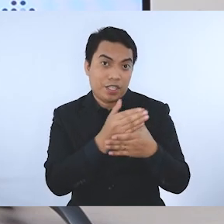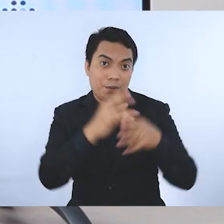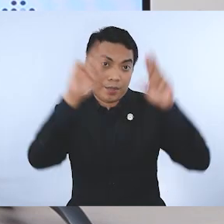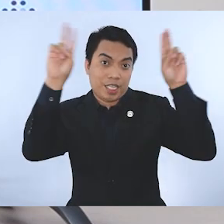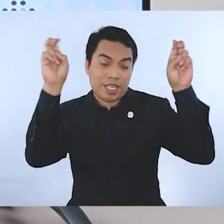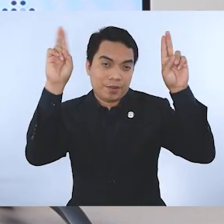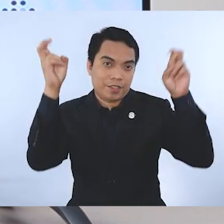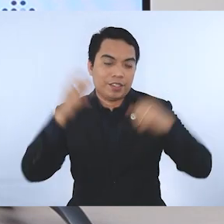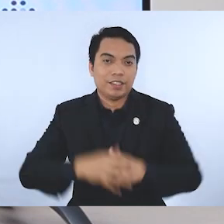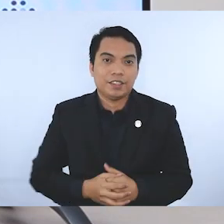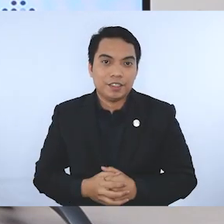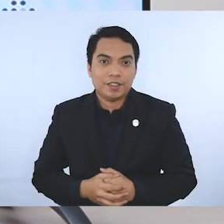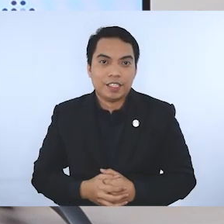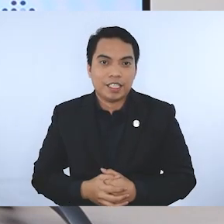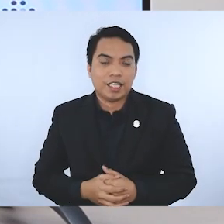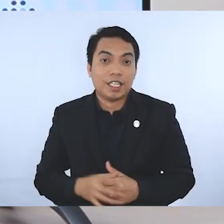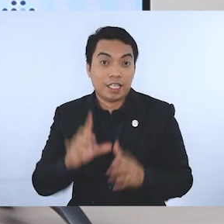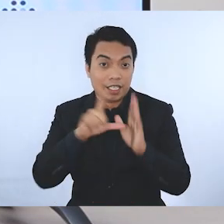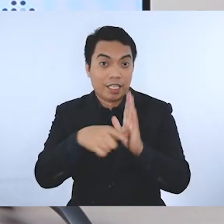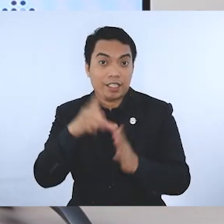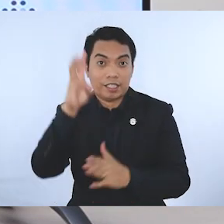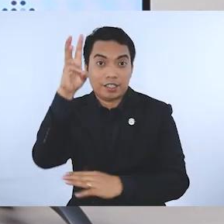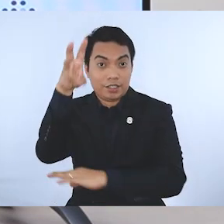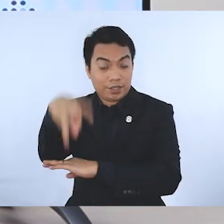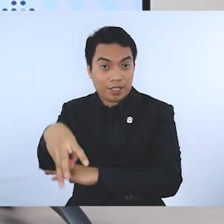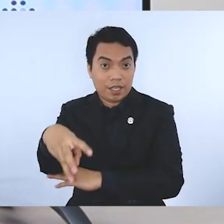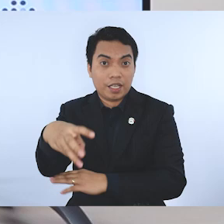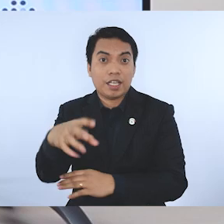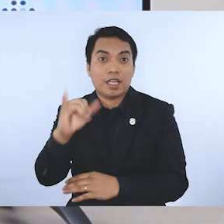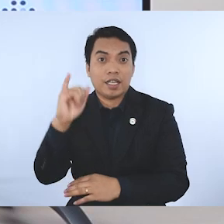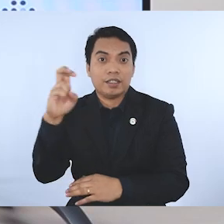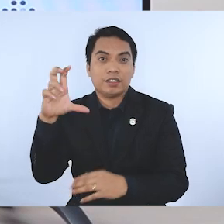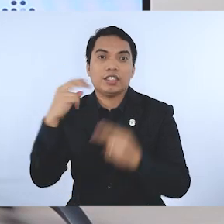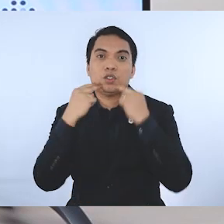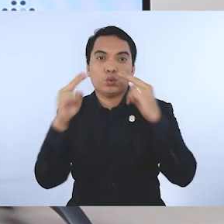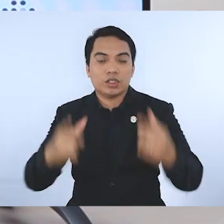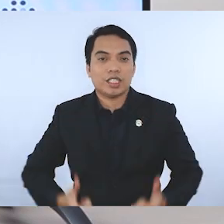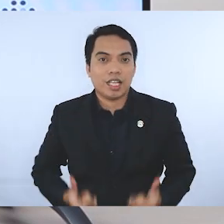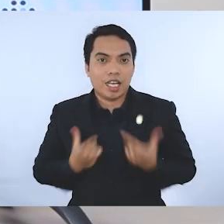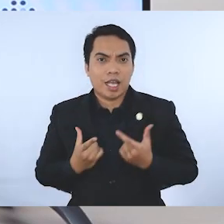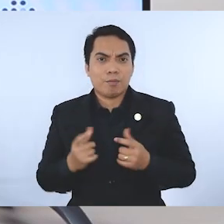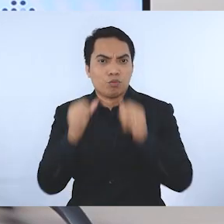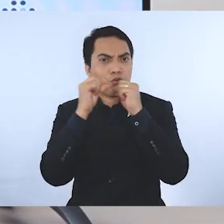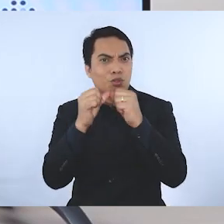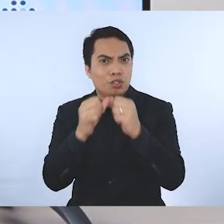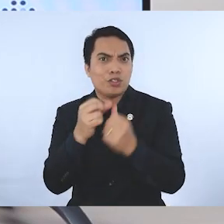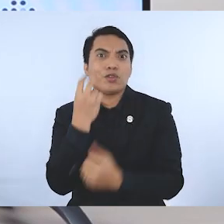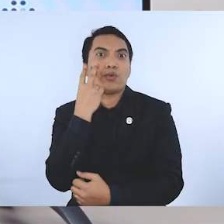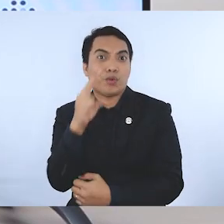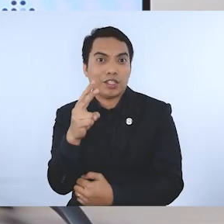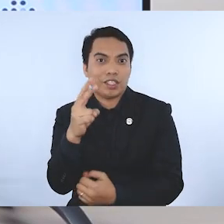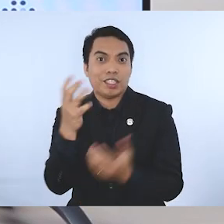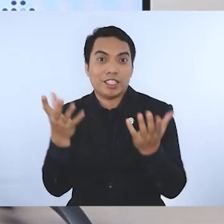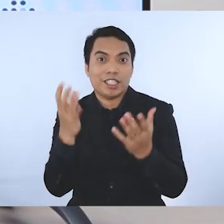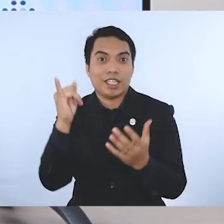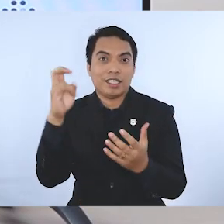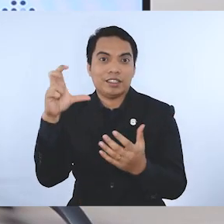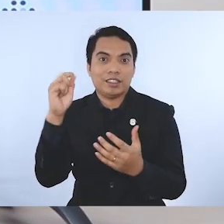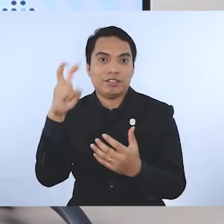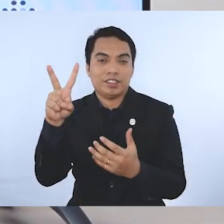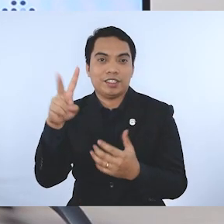mga episodes. Mamayang alas 6 po ng gabi ang INC News Live kaya manatiling nakatutok dito sa INC